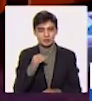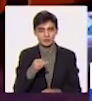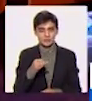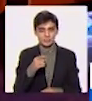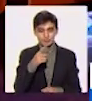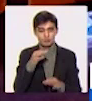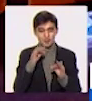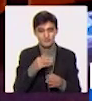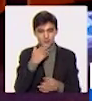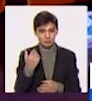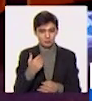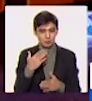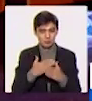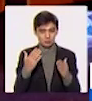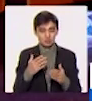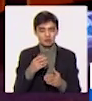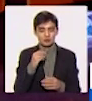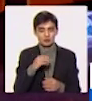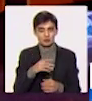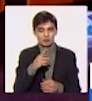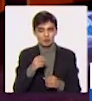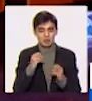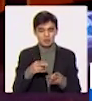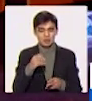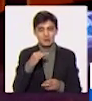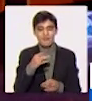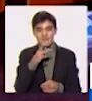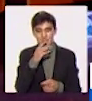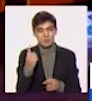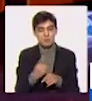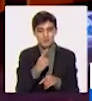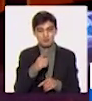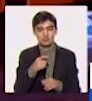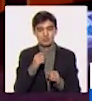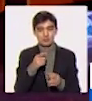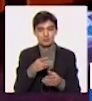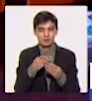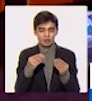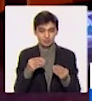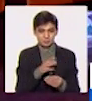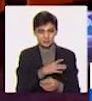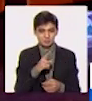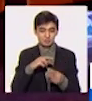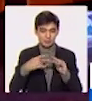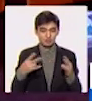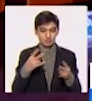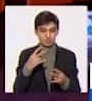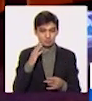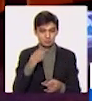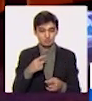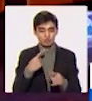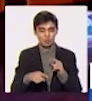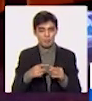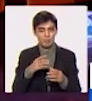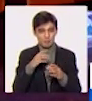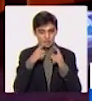больше неправда, чем правда? Ну, да? Это если на первое время можно, если оно будет увлажненное, уже желательно поменять на другую маску.